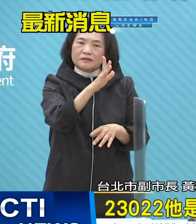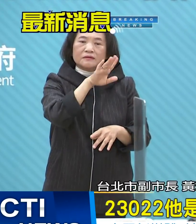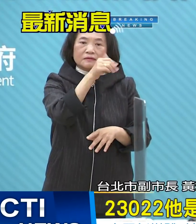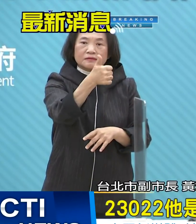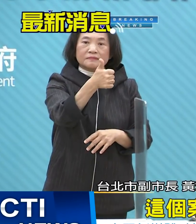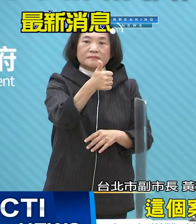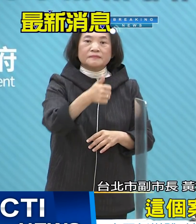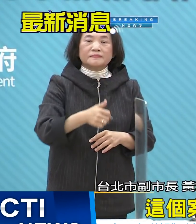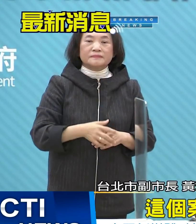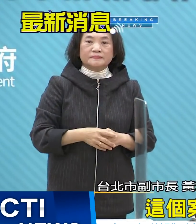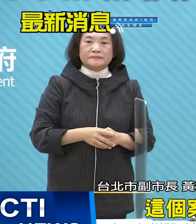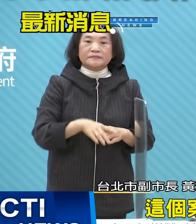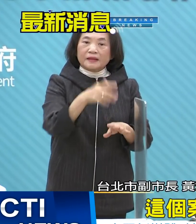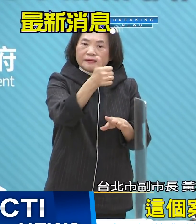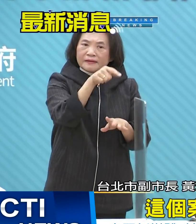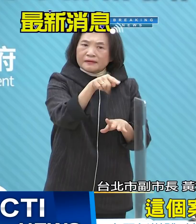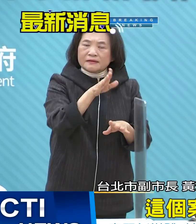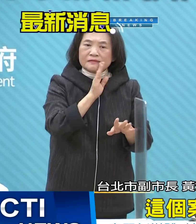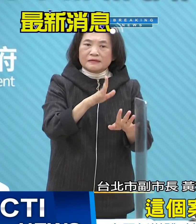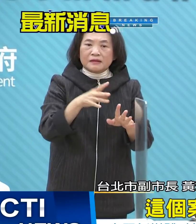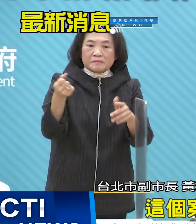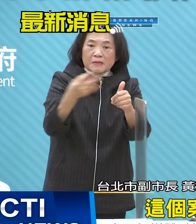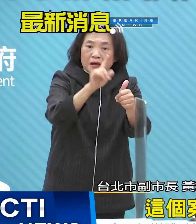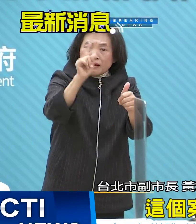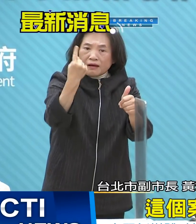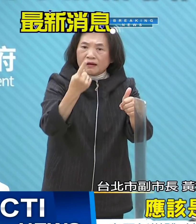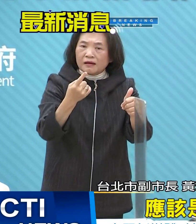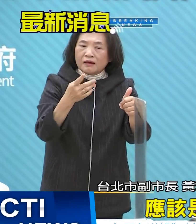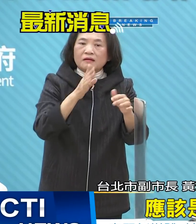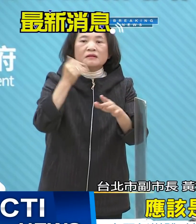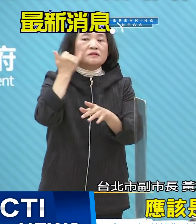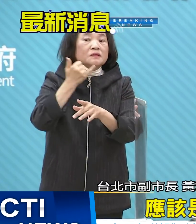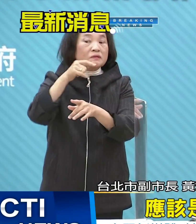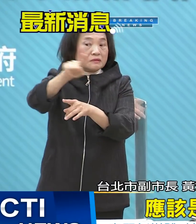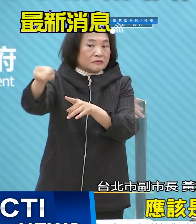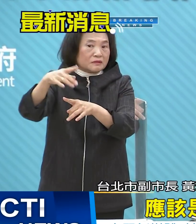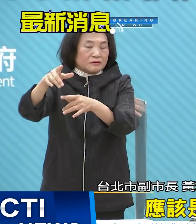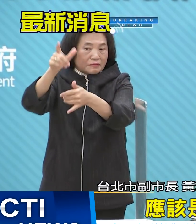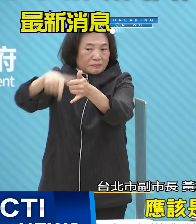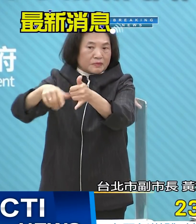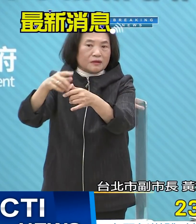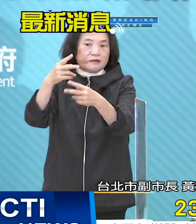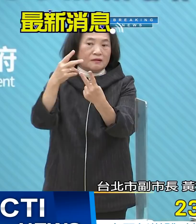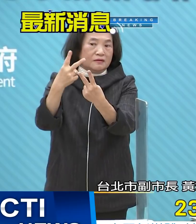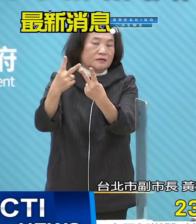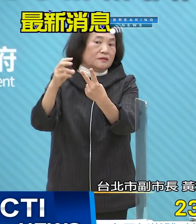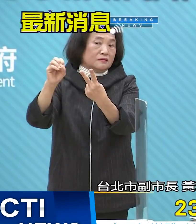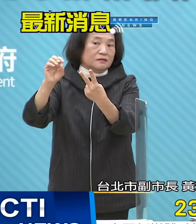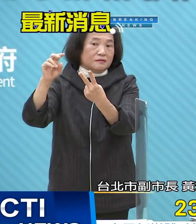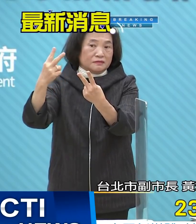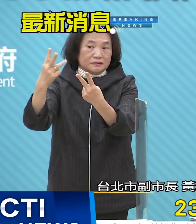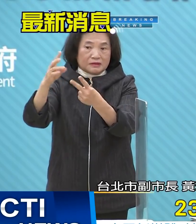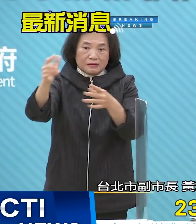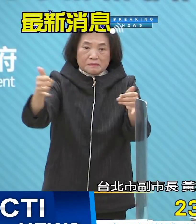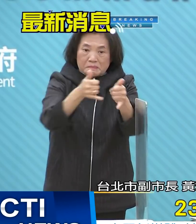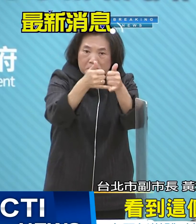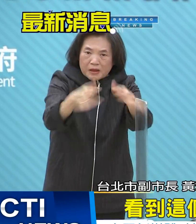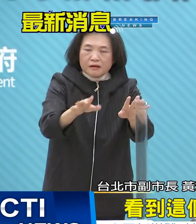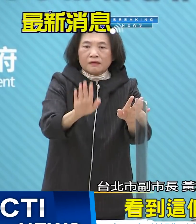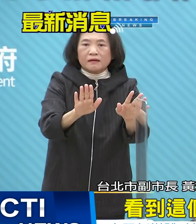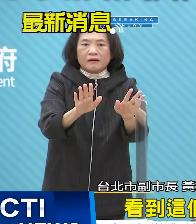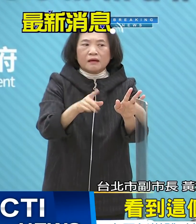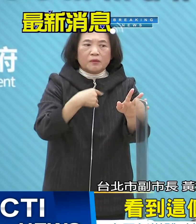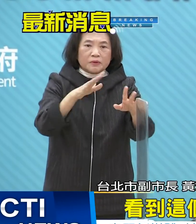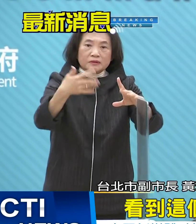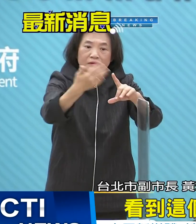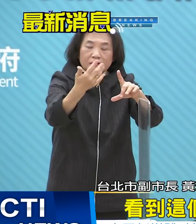性。那这个案子它是有感染源的，应该是基隆市的本土案例23023的接触者。那你看到这